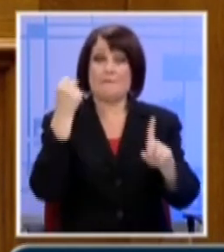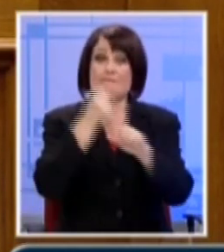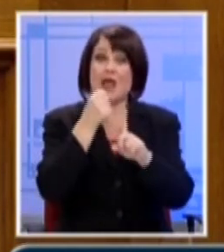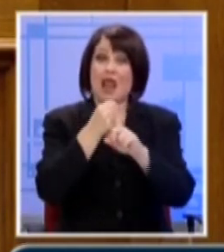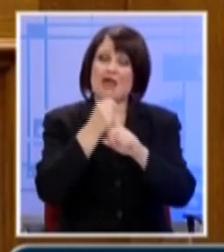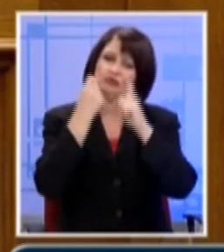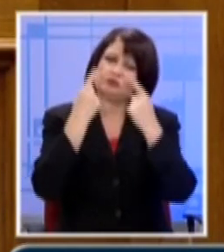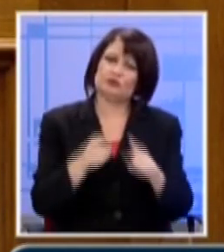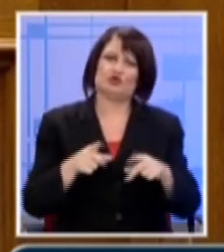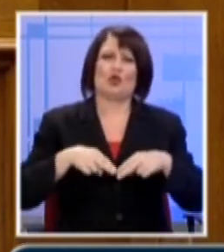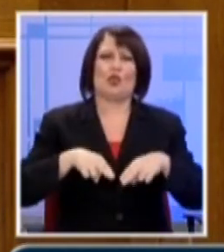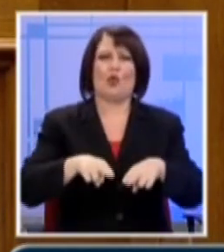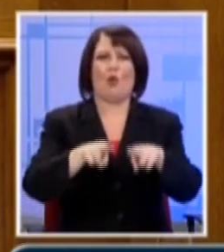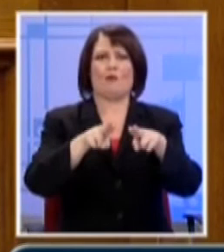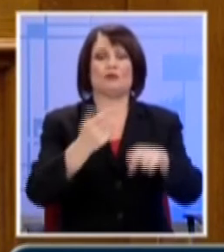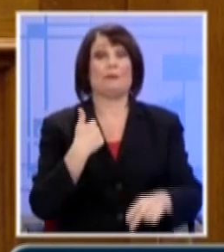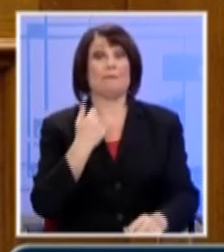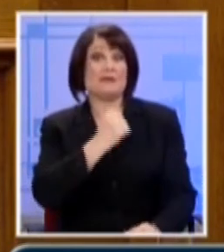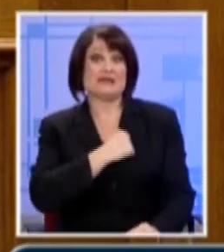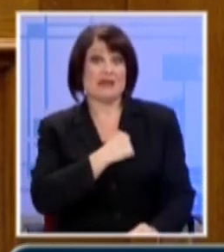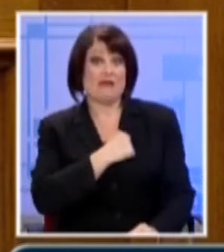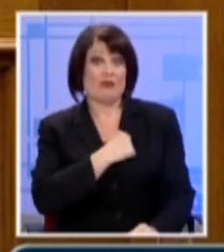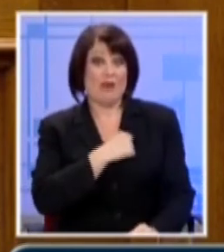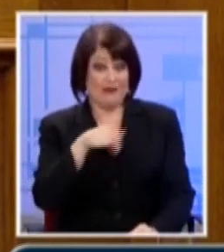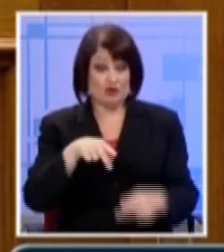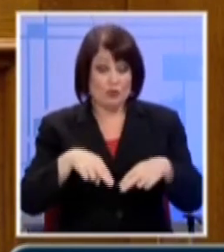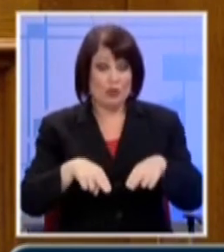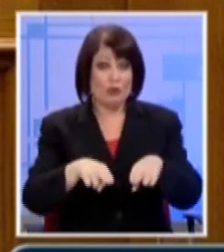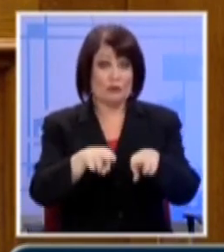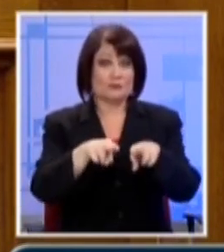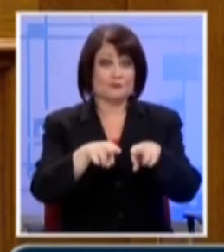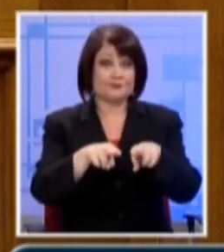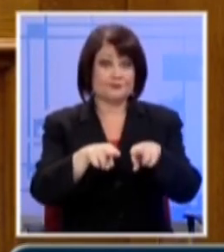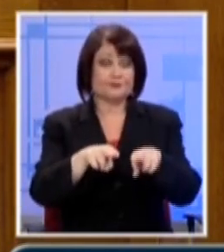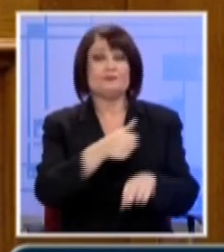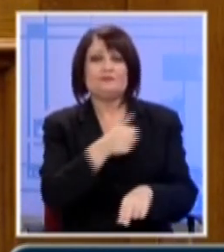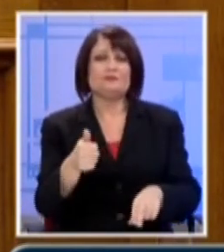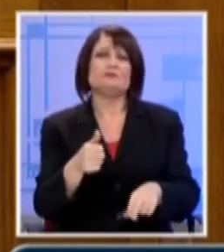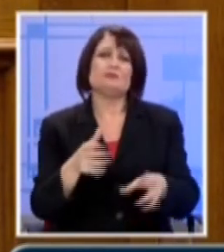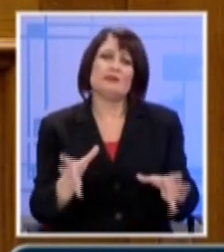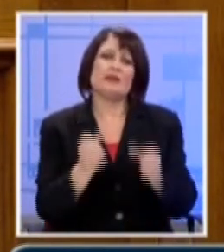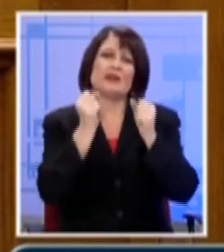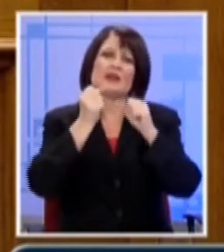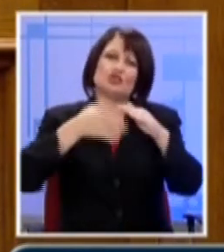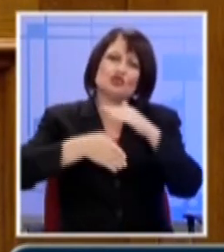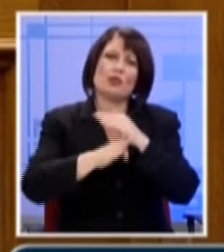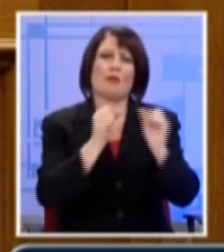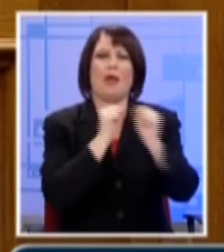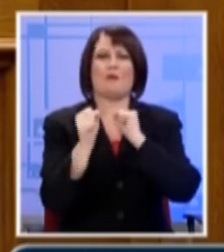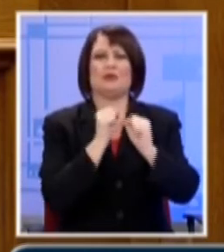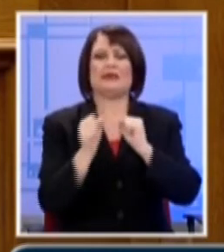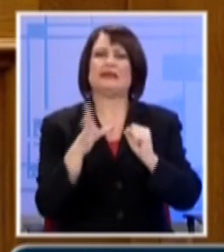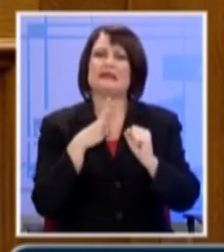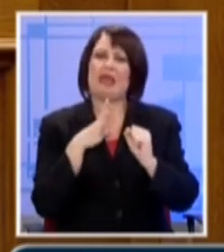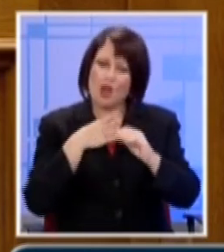έναν διαφορετικό δρόμο. Πιστεύουμε ότι αυτός ο δρόμος είναι η μόνη διέξοδος και εκεί θέλουμε να